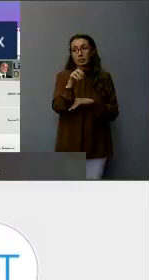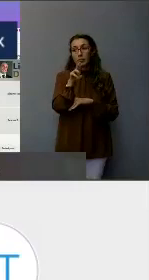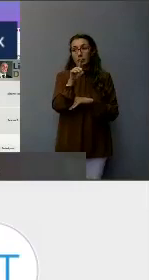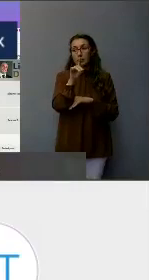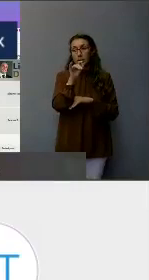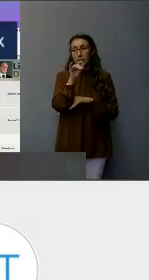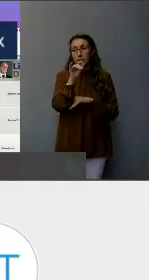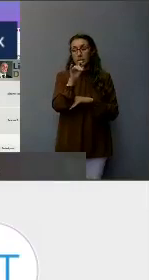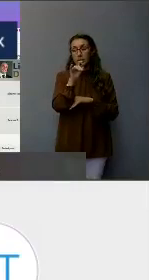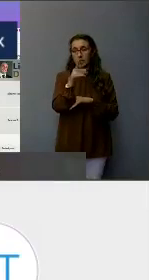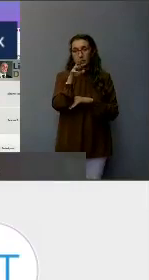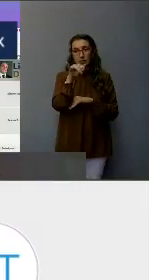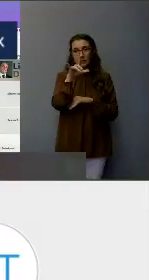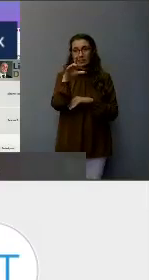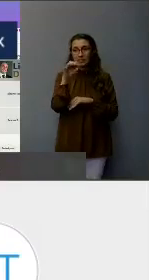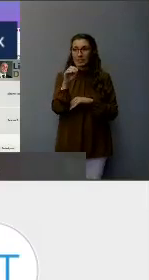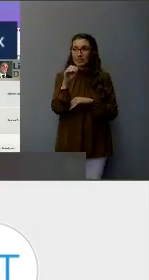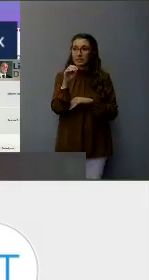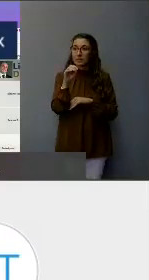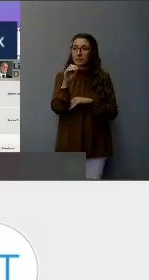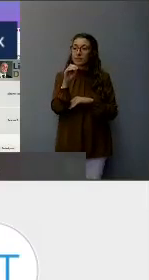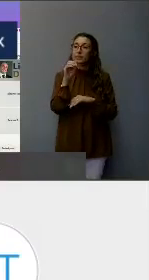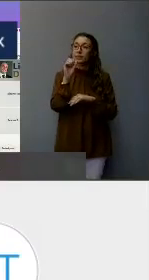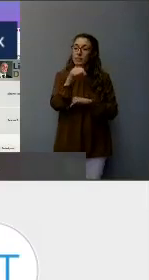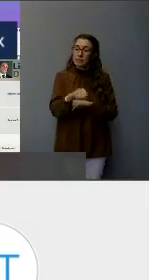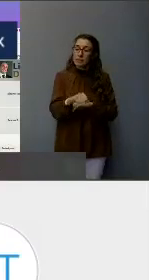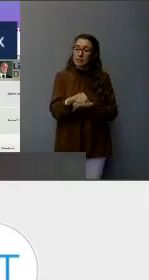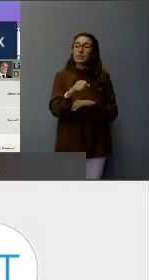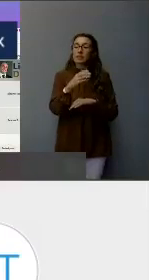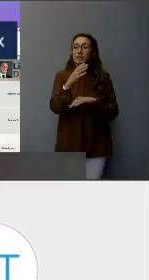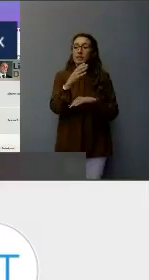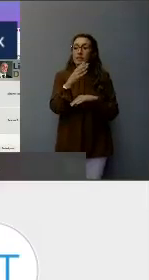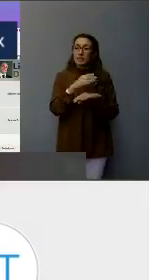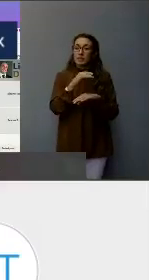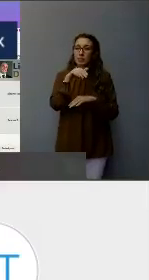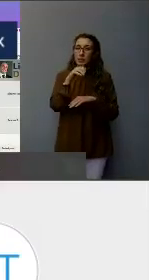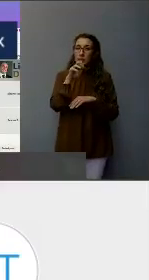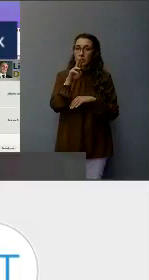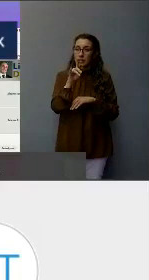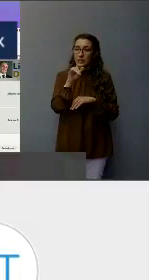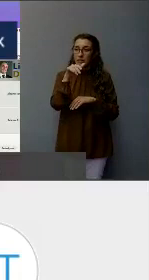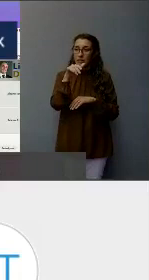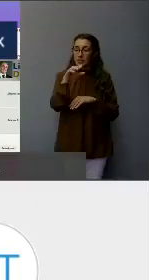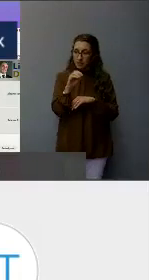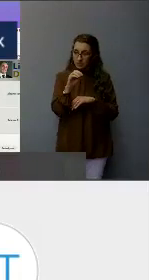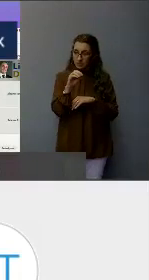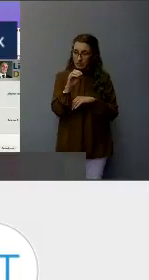consigliere grillo pompe l'audio consigliere immordino